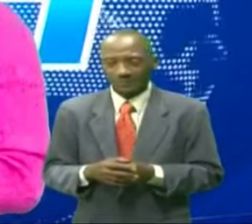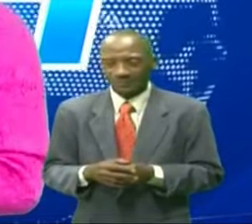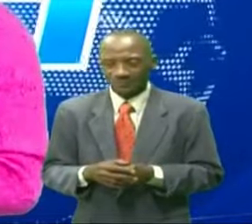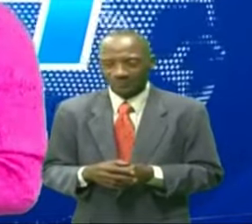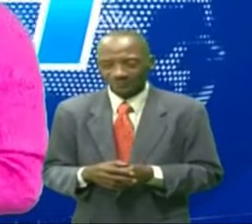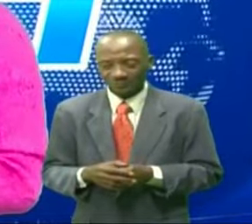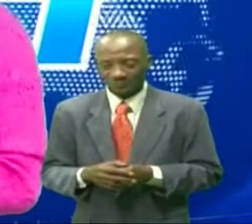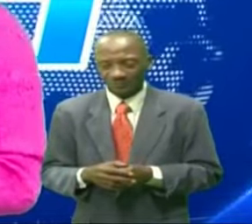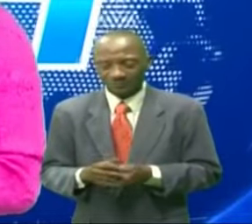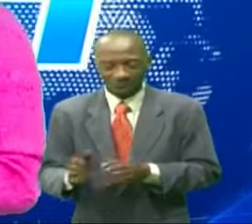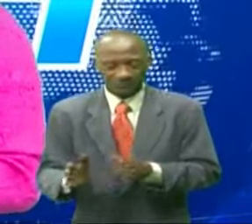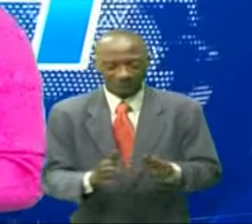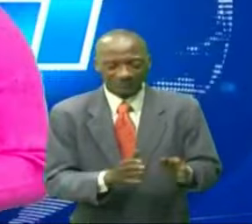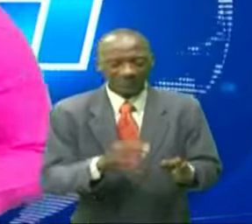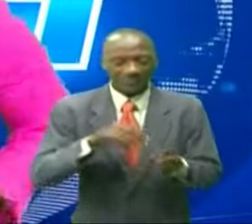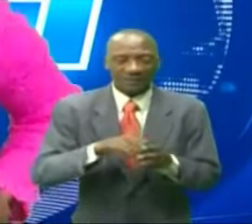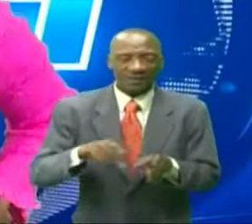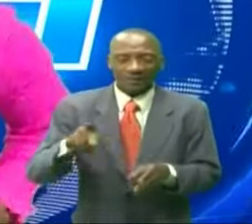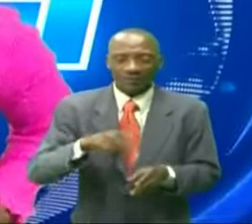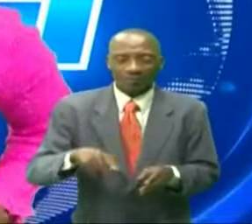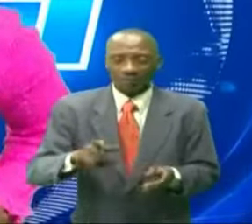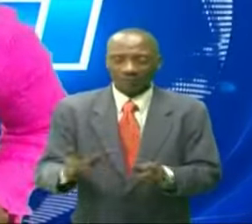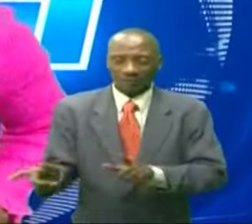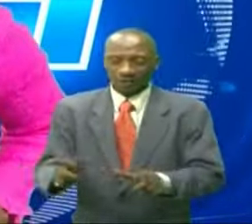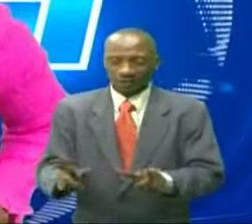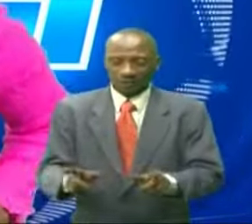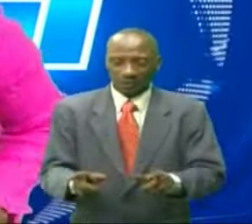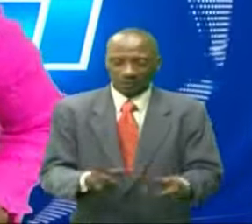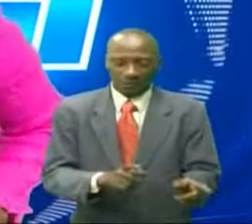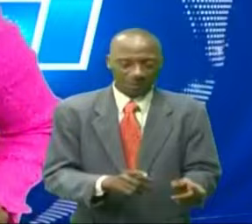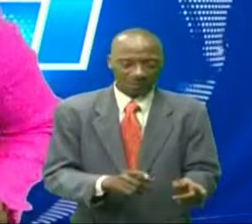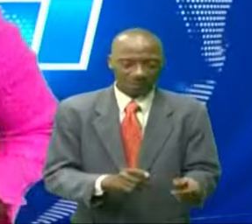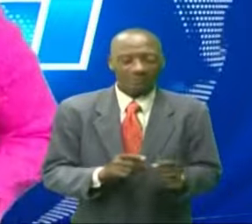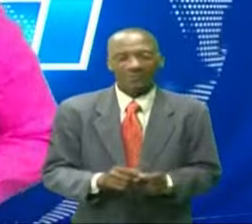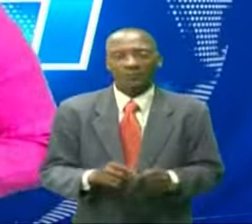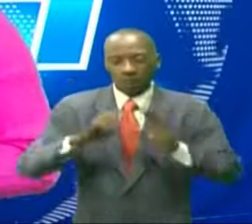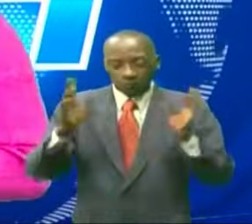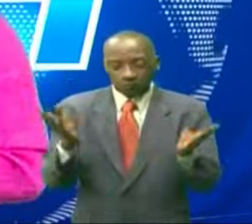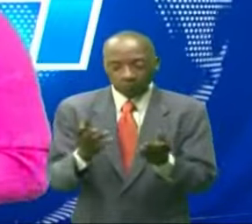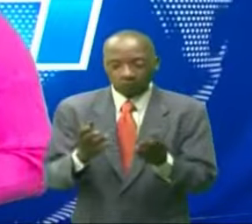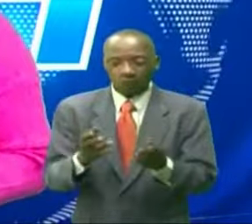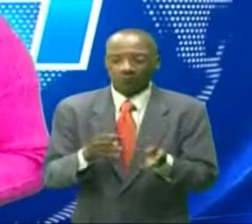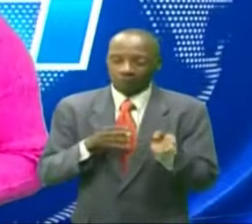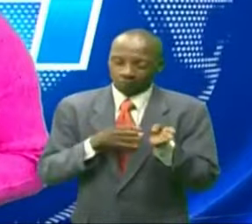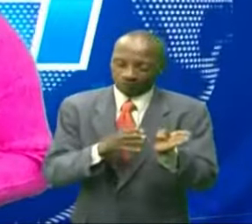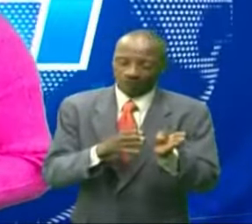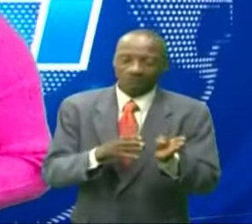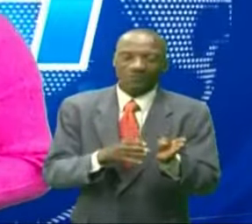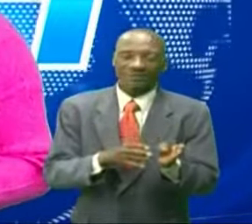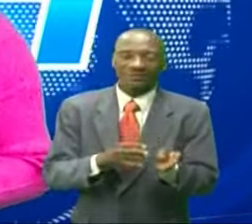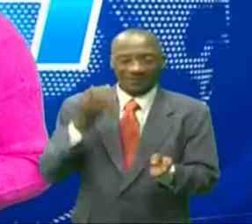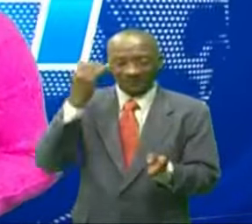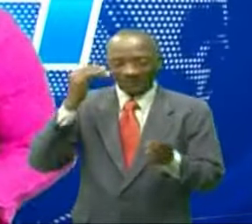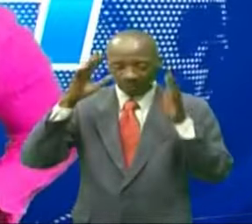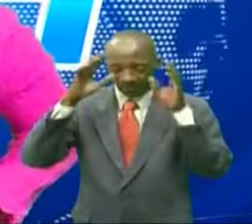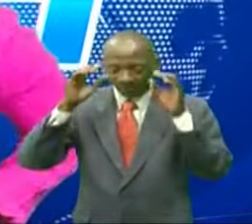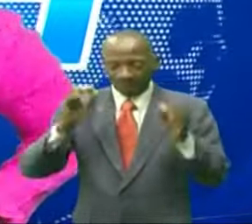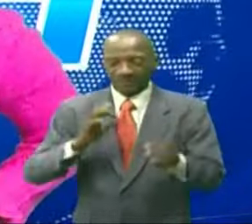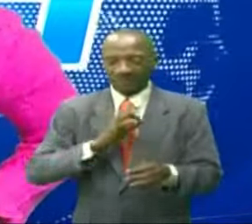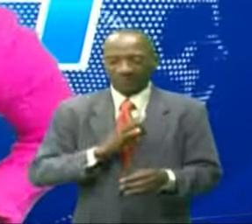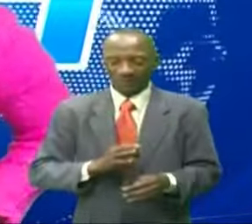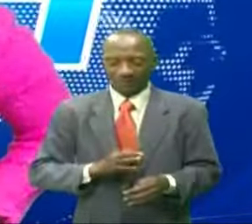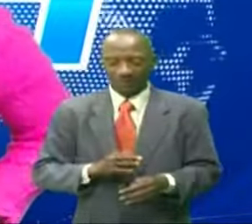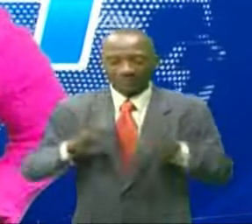Et dans le Lualaba se range derrière la vision du chef de l'État, Félix-Antoine Tshisekedi Tshilombo, le président de